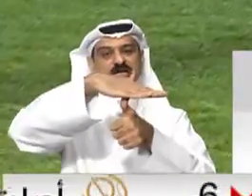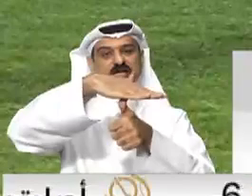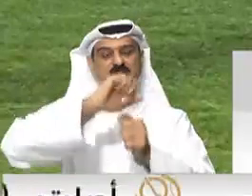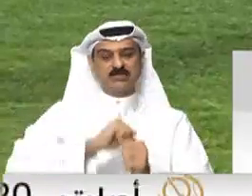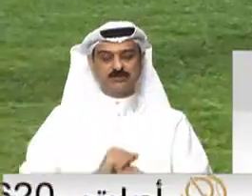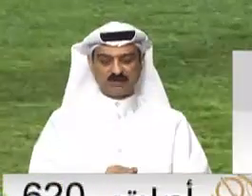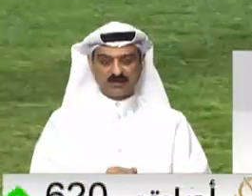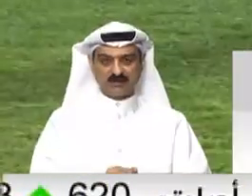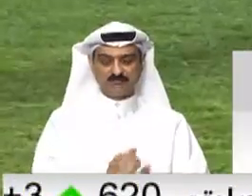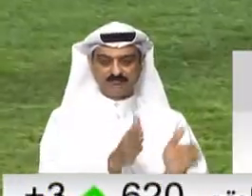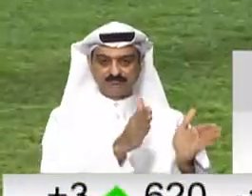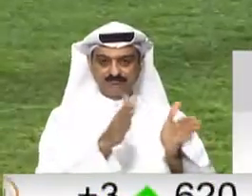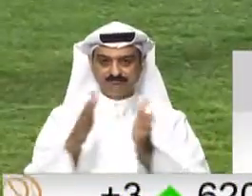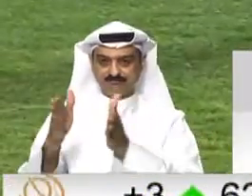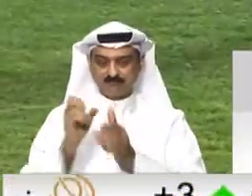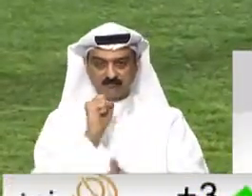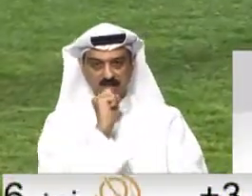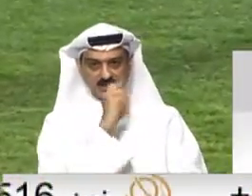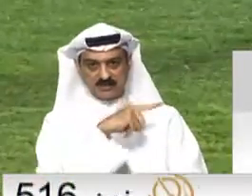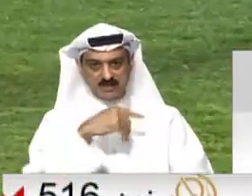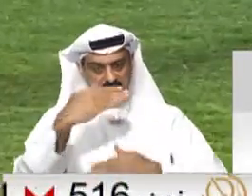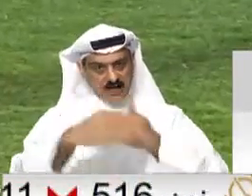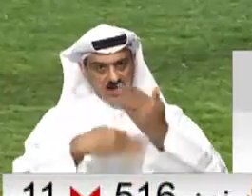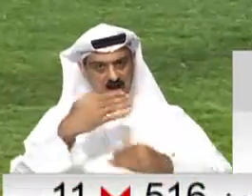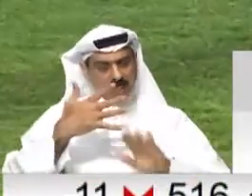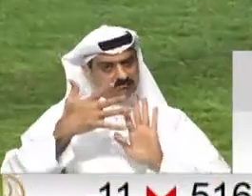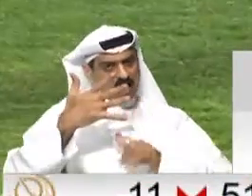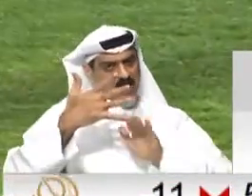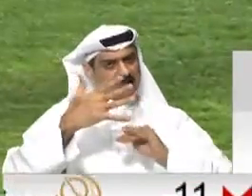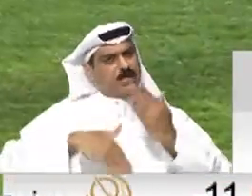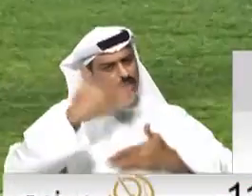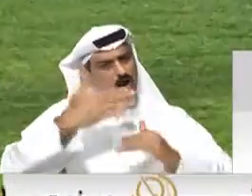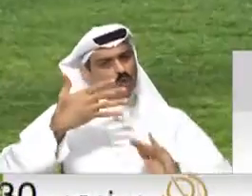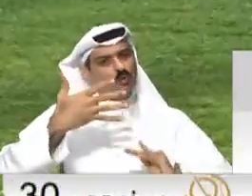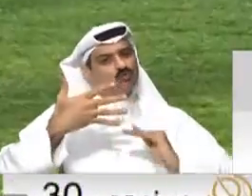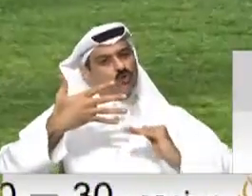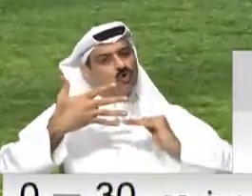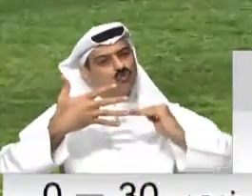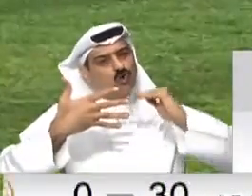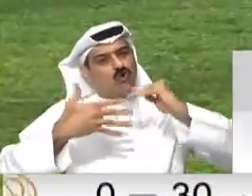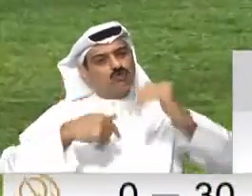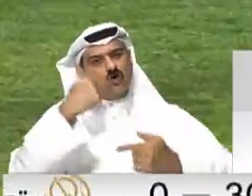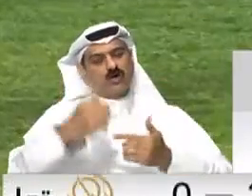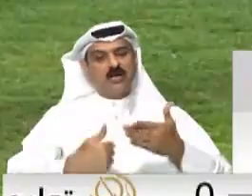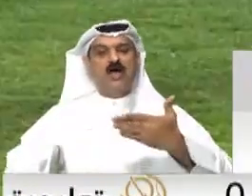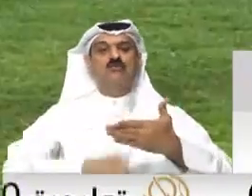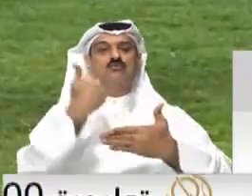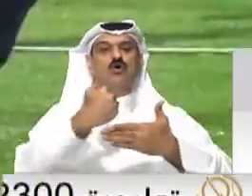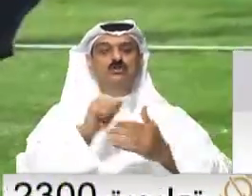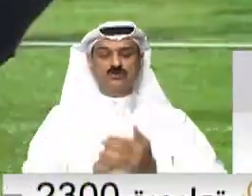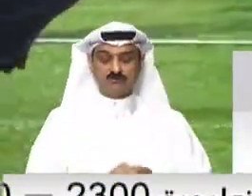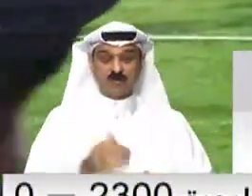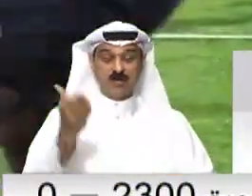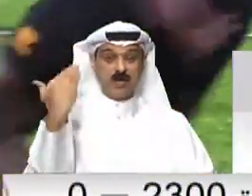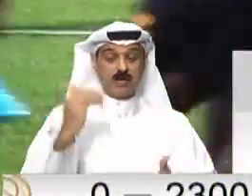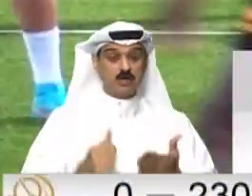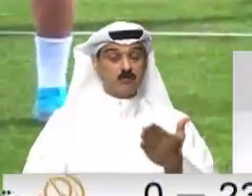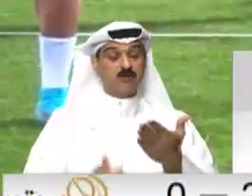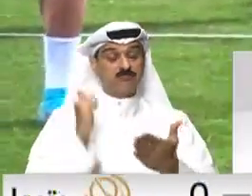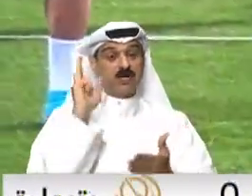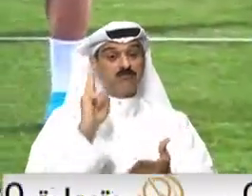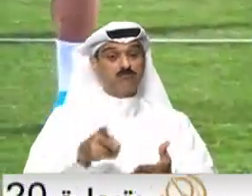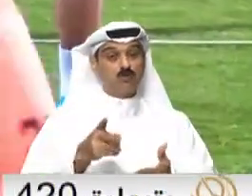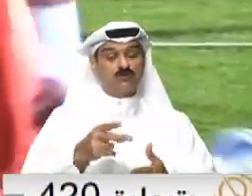السماوي فيرغب في الخروج من ذيل الترتيب في مجموعه البطوله وتاكيد عودته للانتصارات بعد فوزه على العميد في الجوله